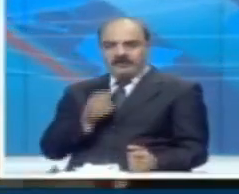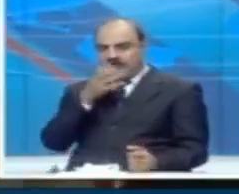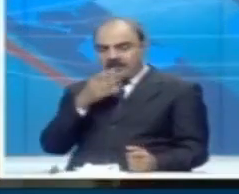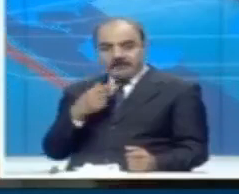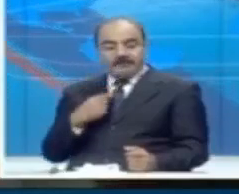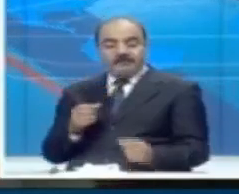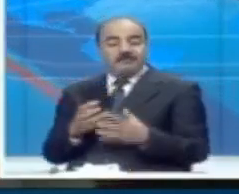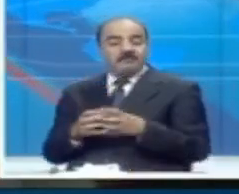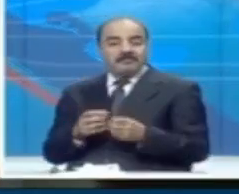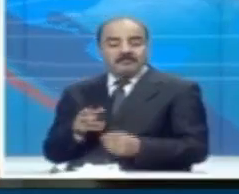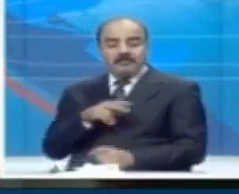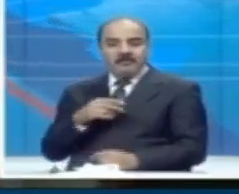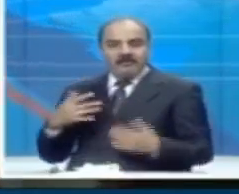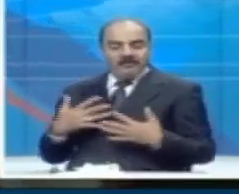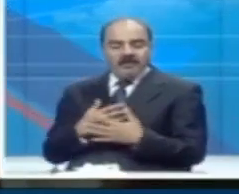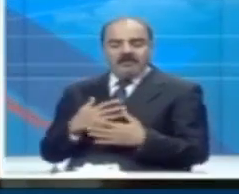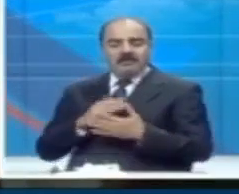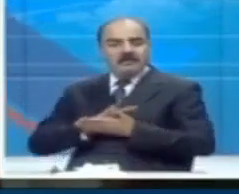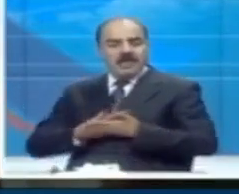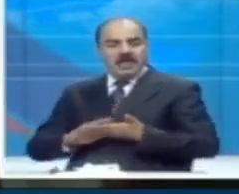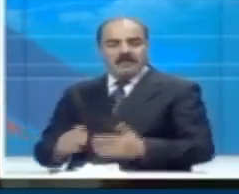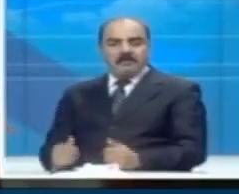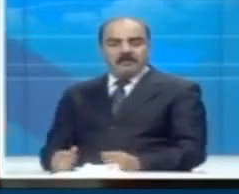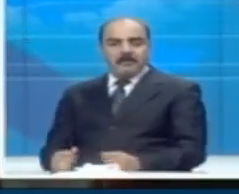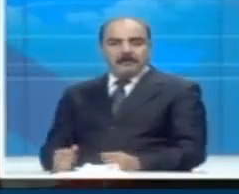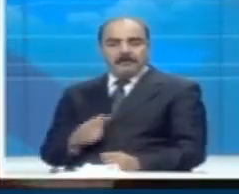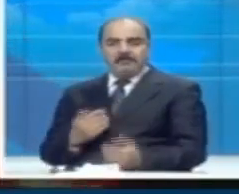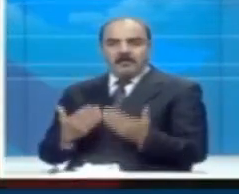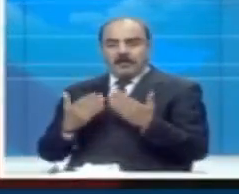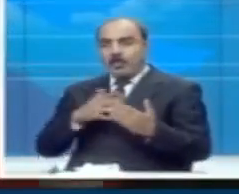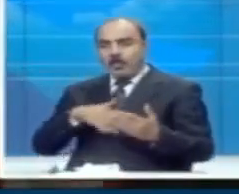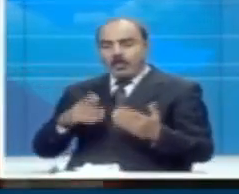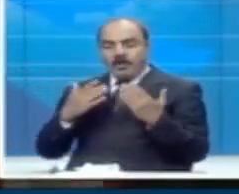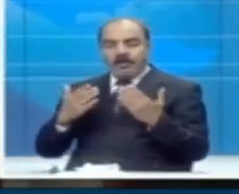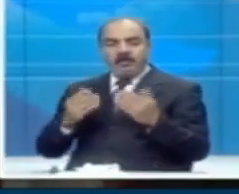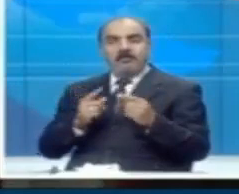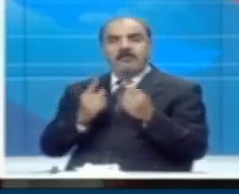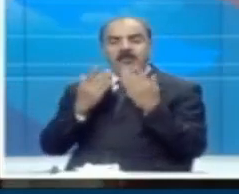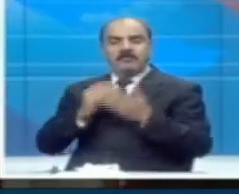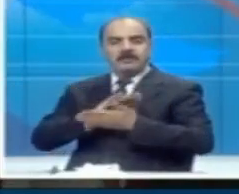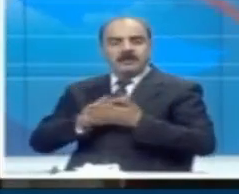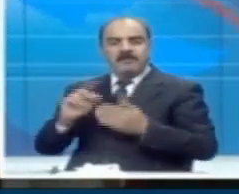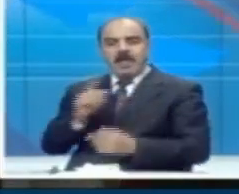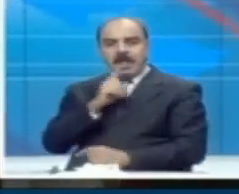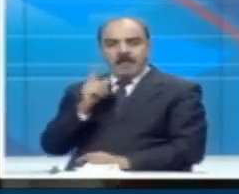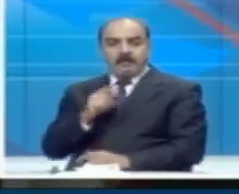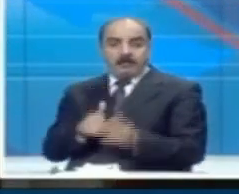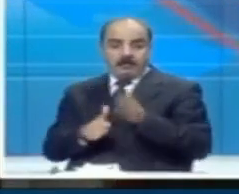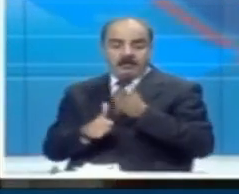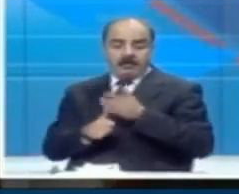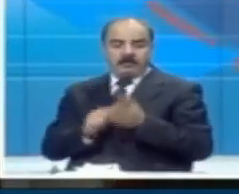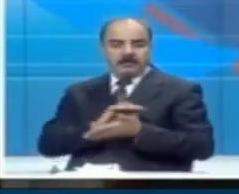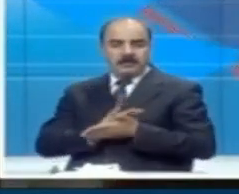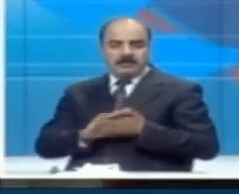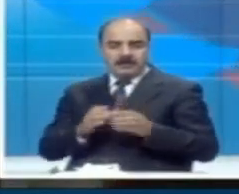والعيد كله بهجة وكله سلام، وكل الصلوات مخصصة من اجل سلام العالم وخصوصا